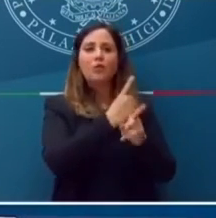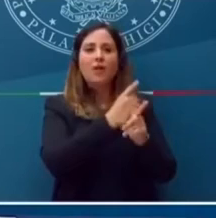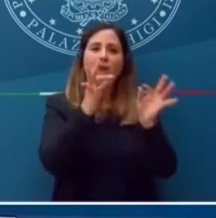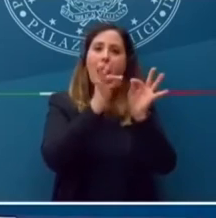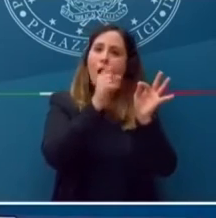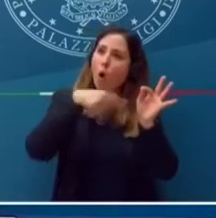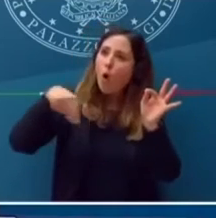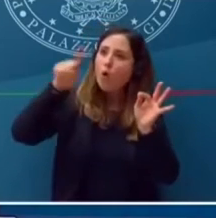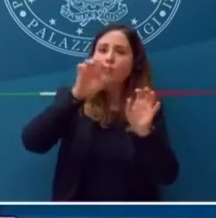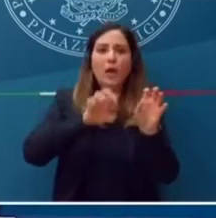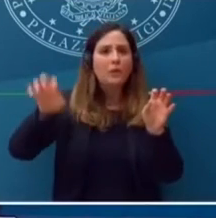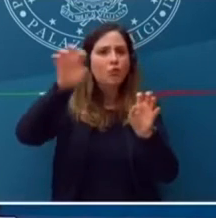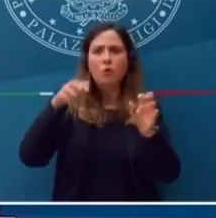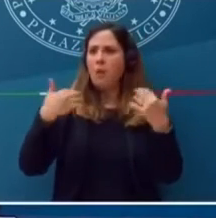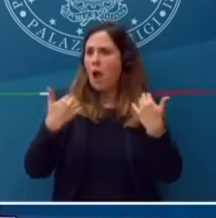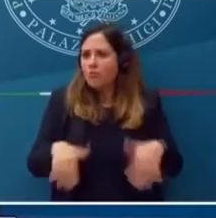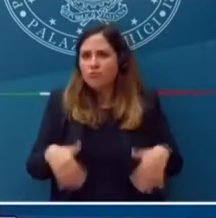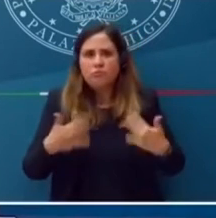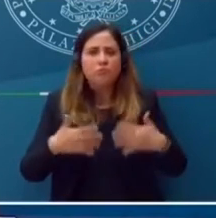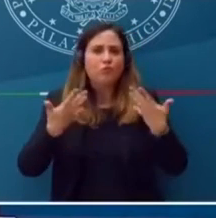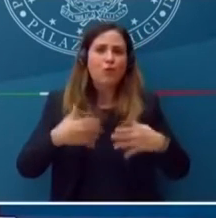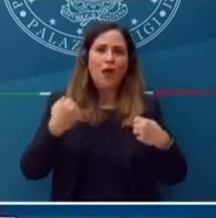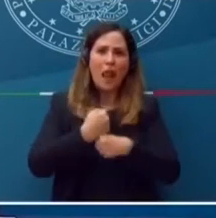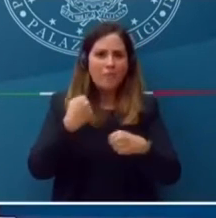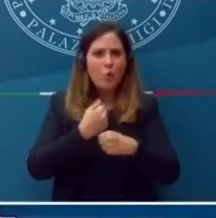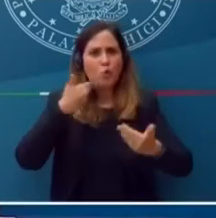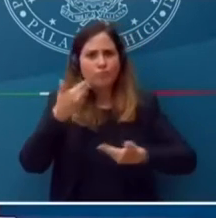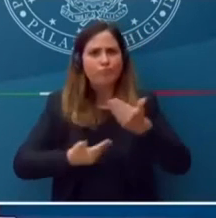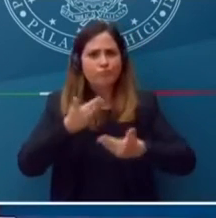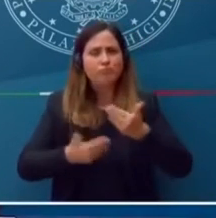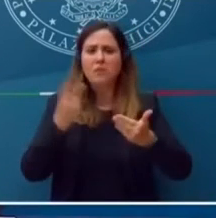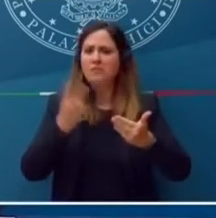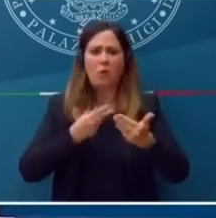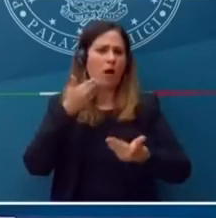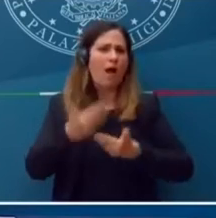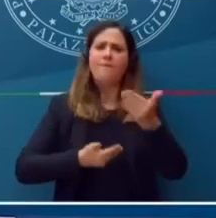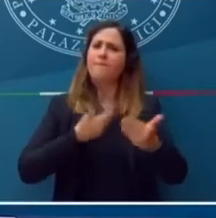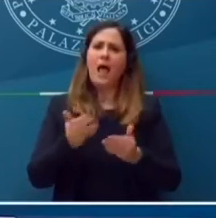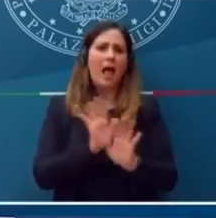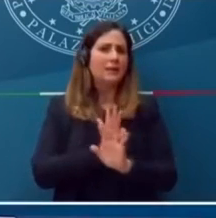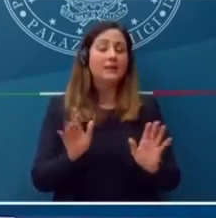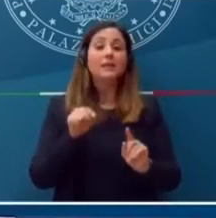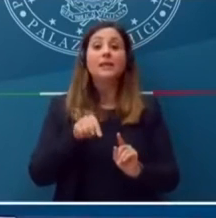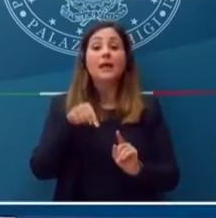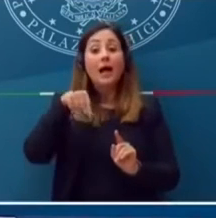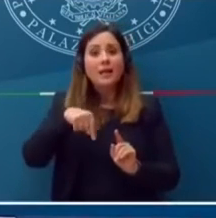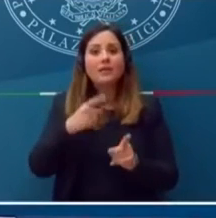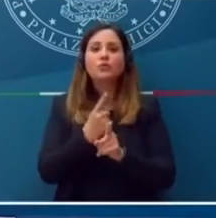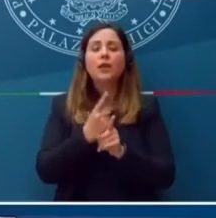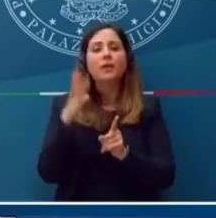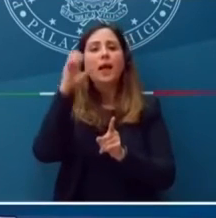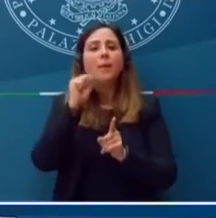stanno già facendo molto lavoro. Non vorrei dare l'impressione che il lavoro proceda a sprombattuto. Ora si tratta di fare delle scelte di